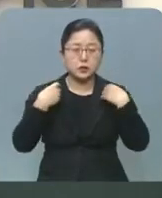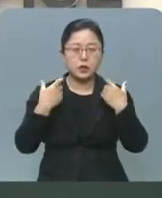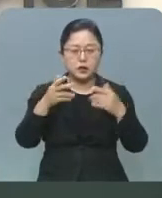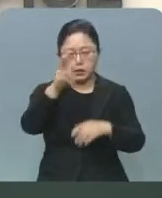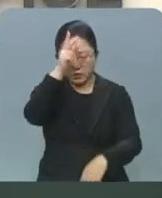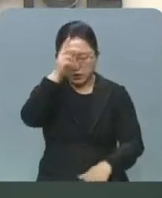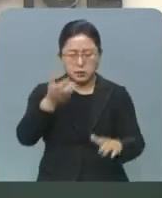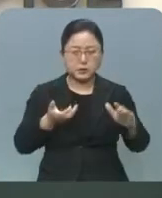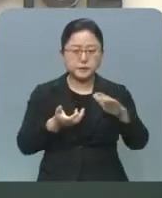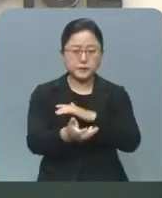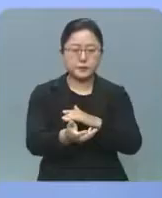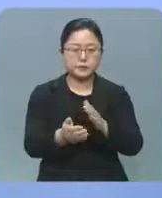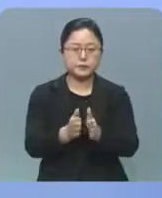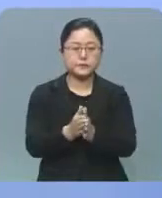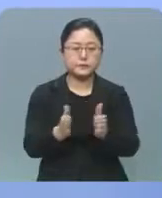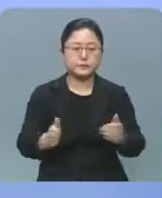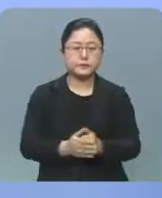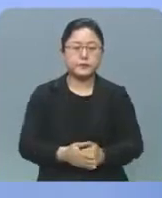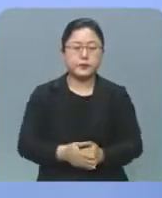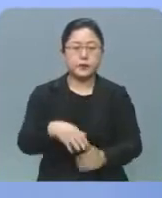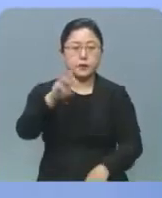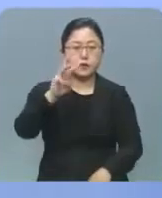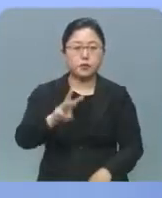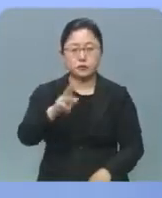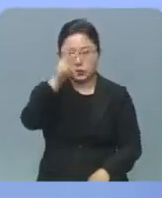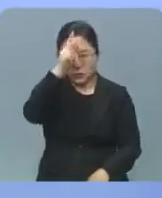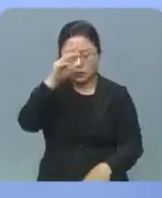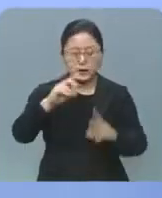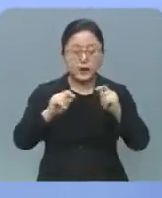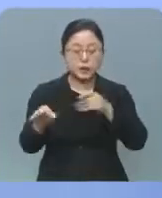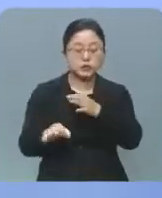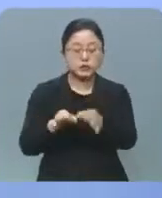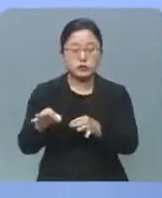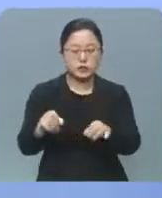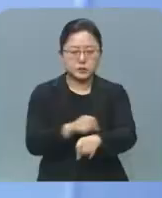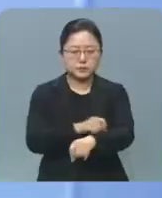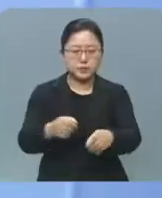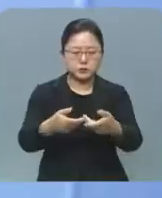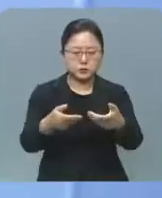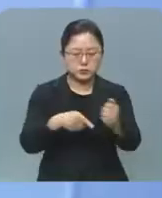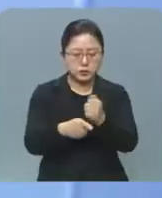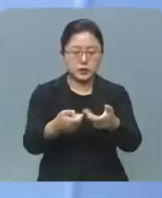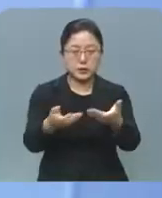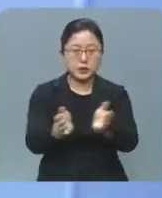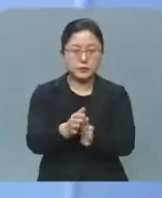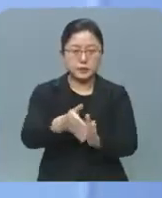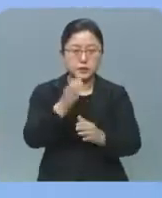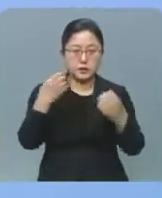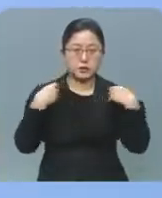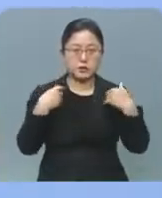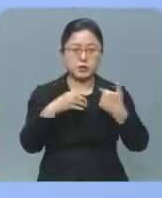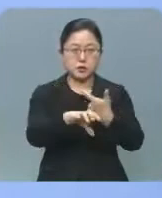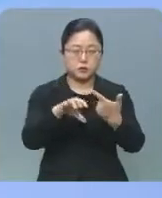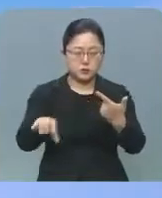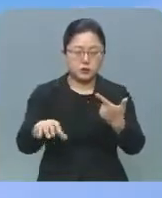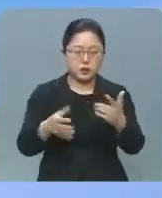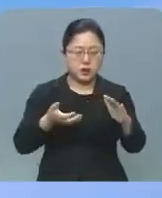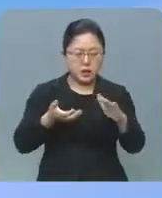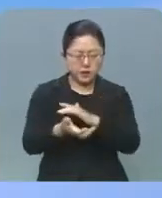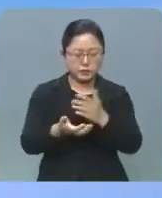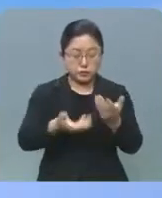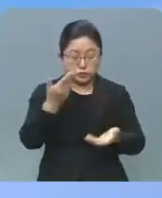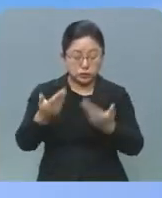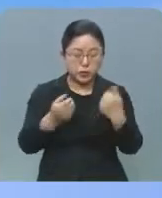경찰이 들이닥쳤습니다. 광주경찰 부동산투기특별수사대가 광주시청 등 6곳을 압수수색한